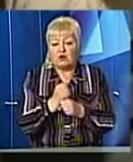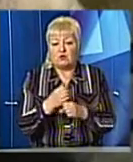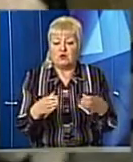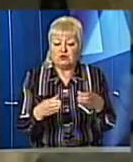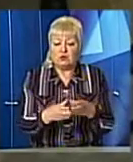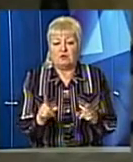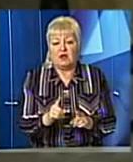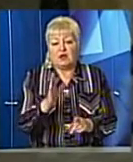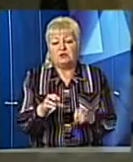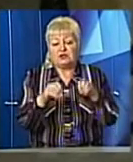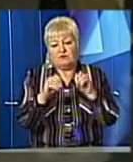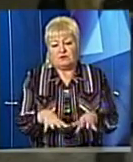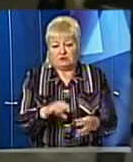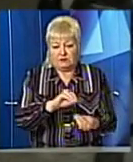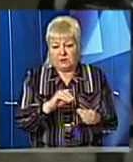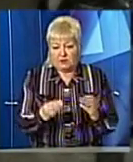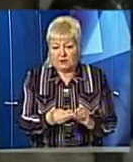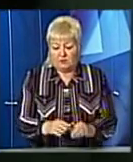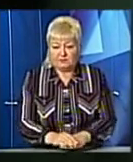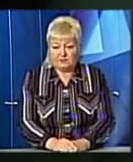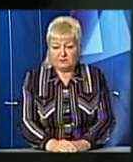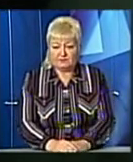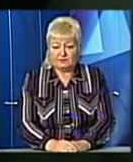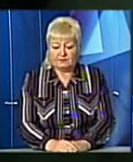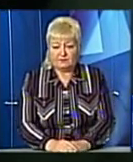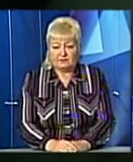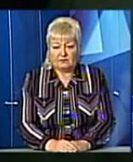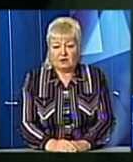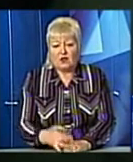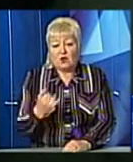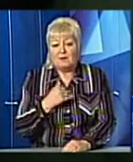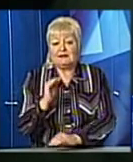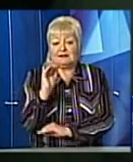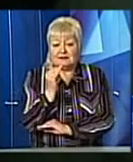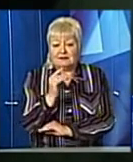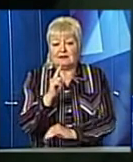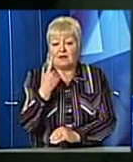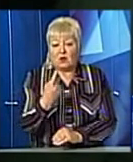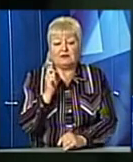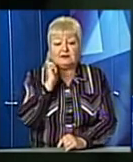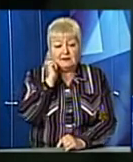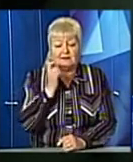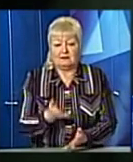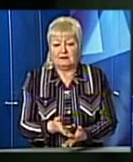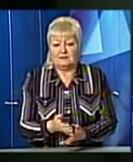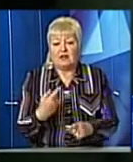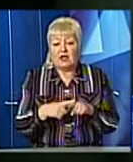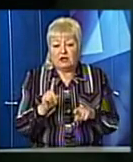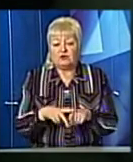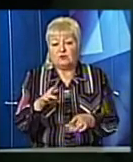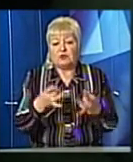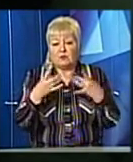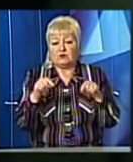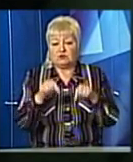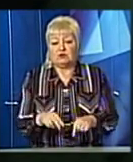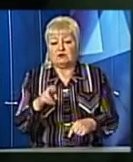і буде вирішувати проблему. У мене дитина, якій 1 рік. І тому я просто тут. Я